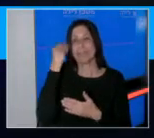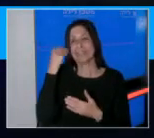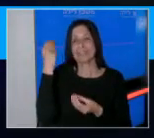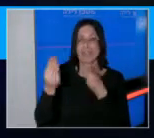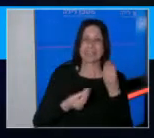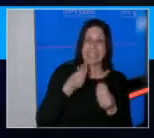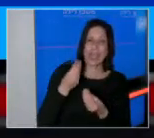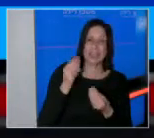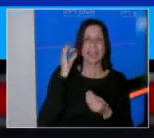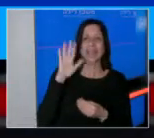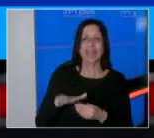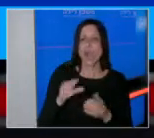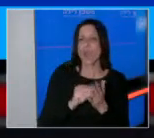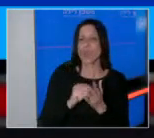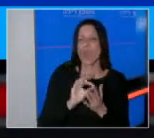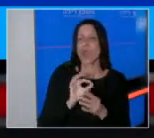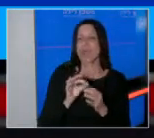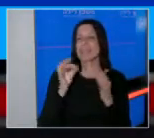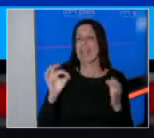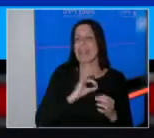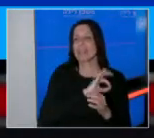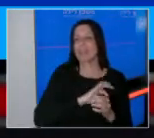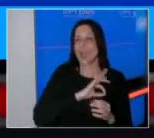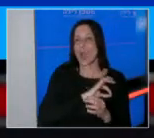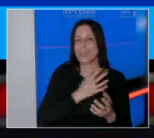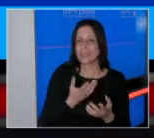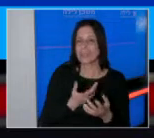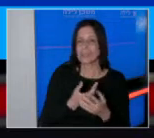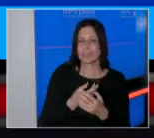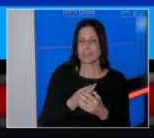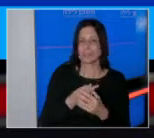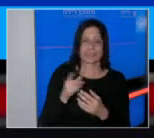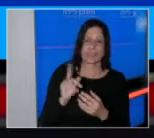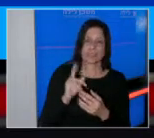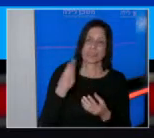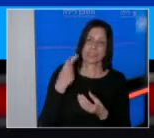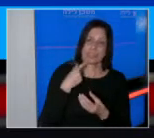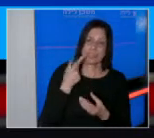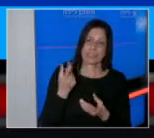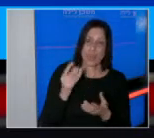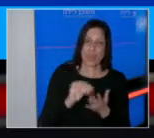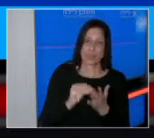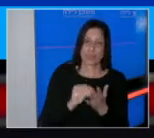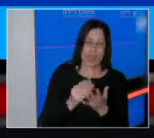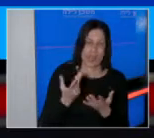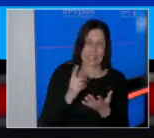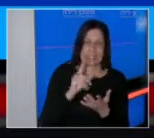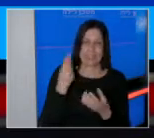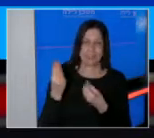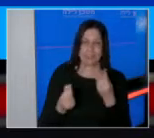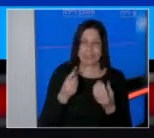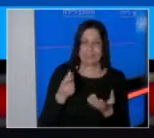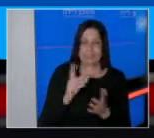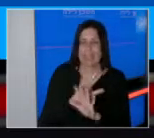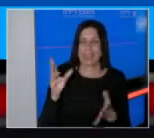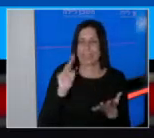משחקות. הילדה הזאת היא בקושי התחילה תיכון. זאת אומרת, זה לא ש... מה זה משחקות בבית ספר? היא לא... באמת אין לה